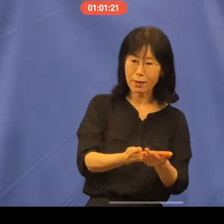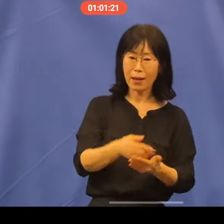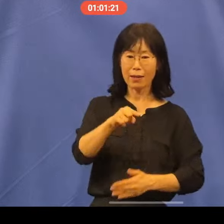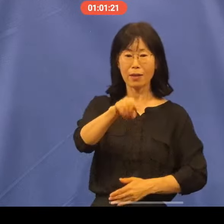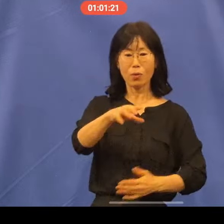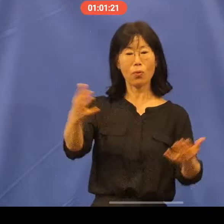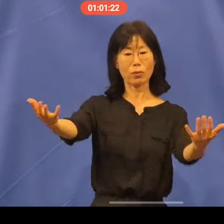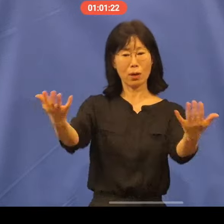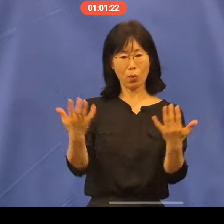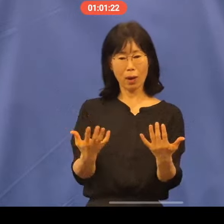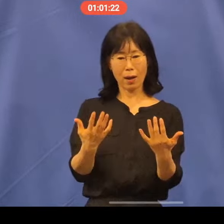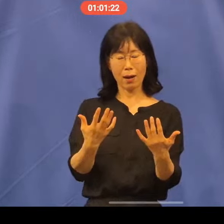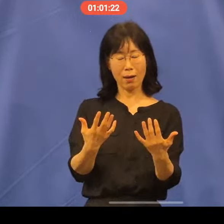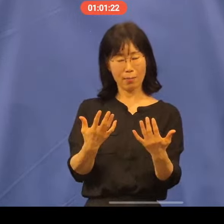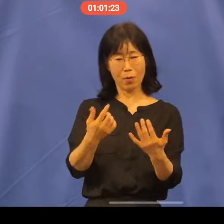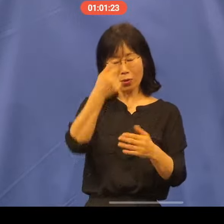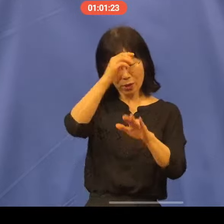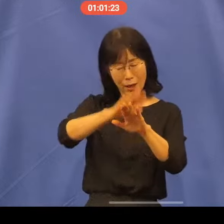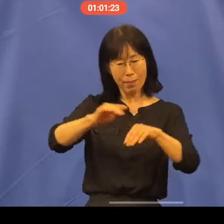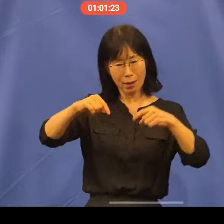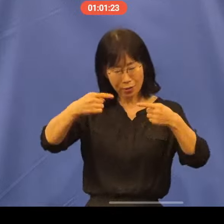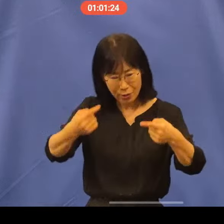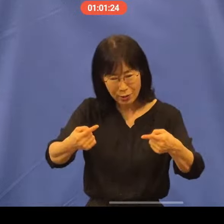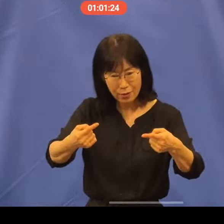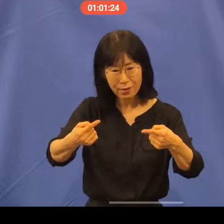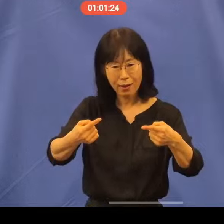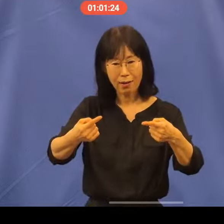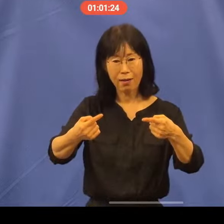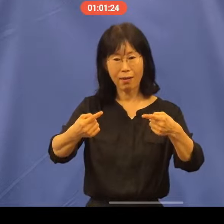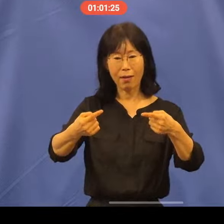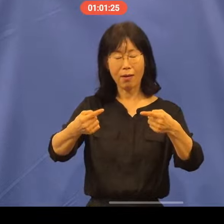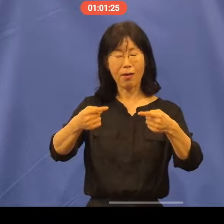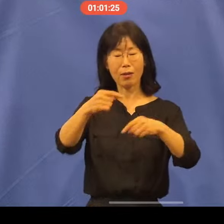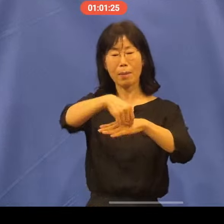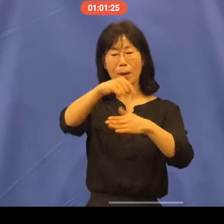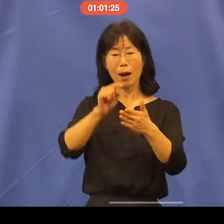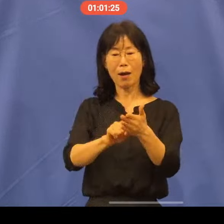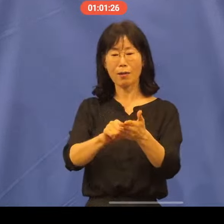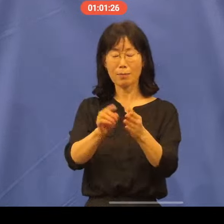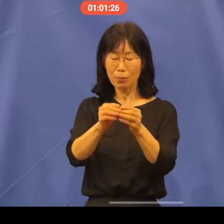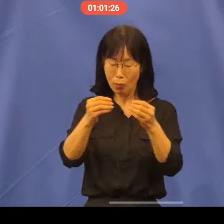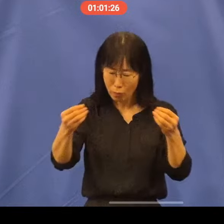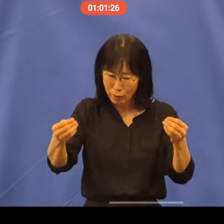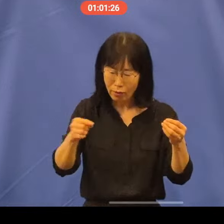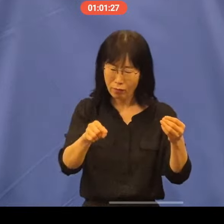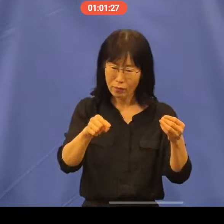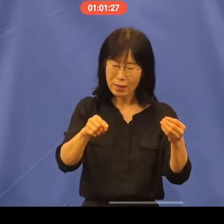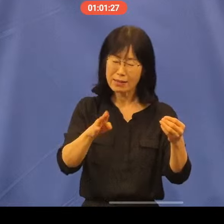사람들의 마음이 하나님을 전적으로 갈망하고 사모하고 있느냐?